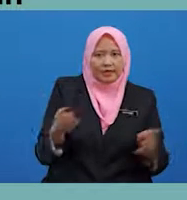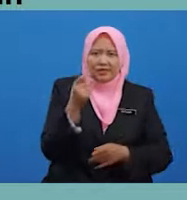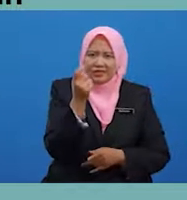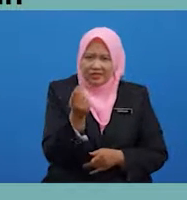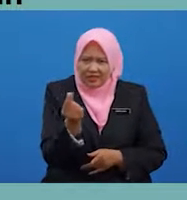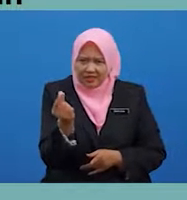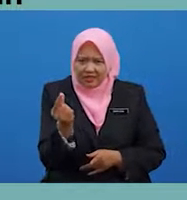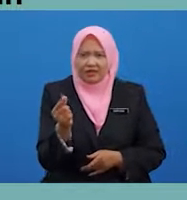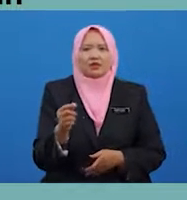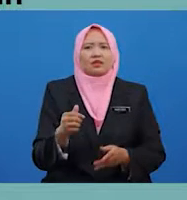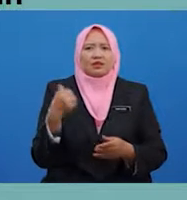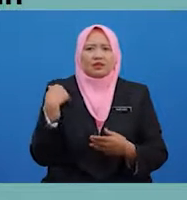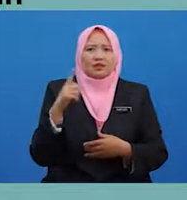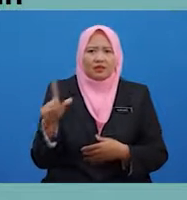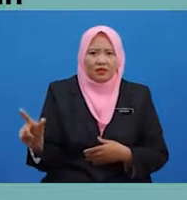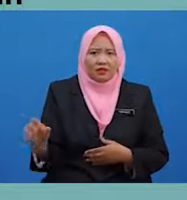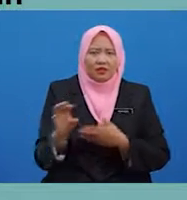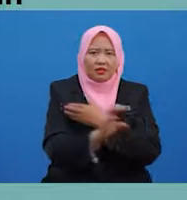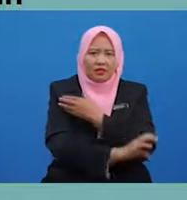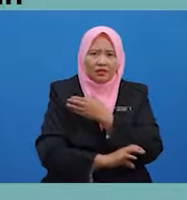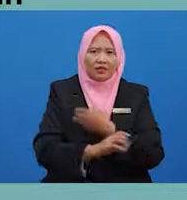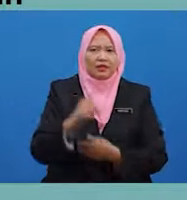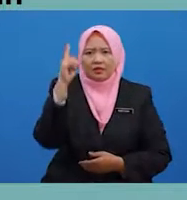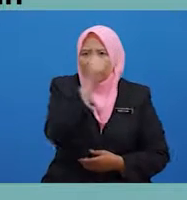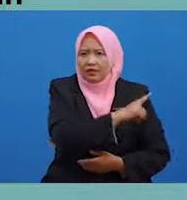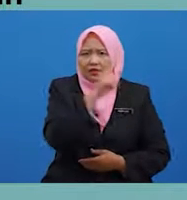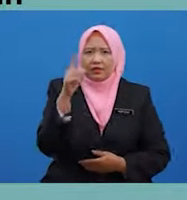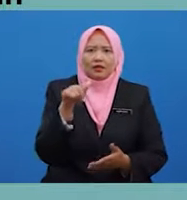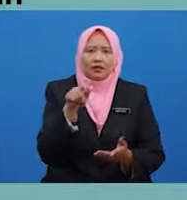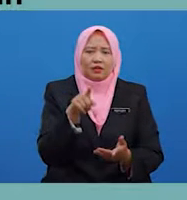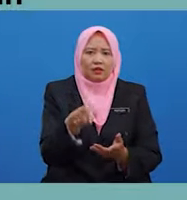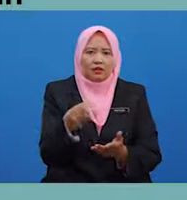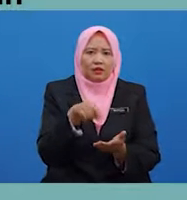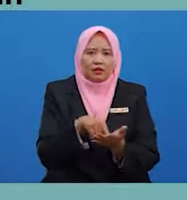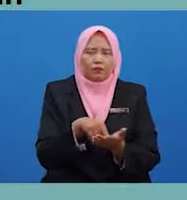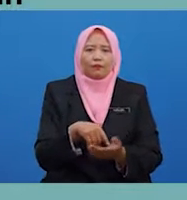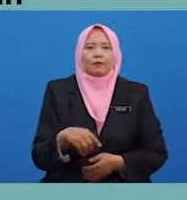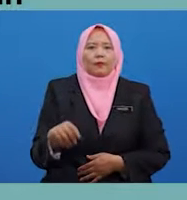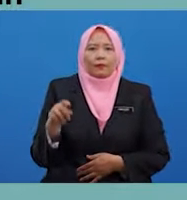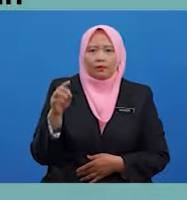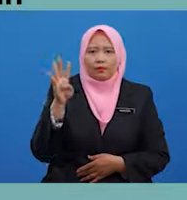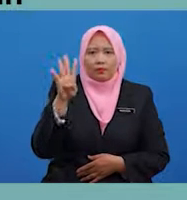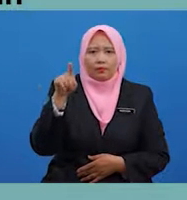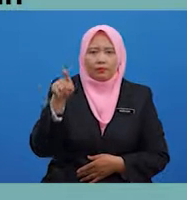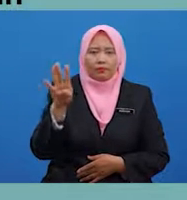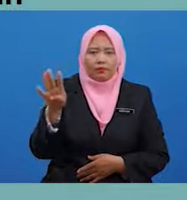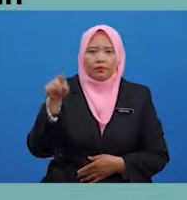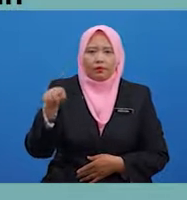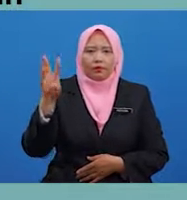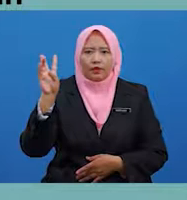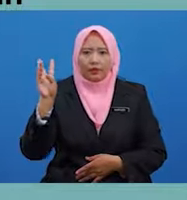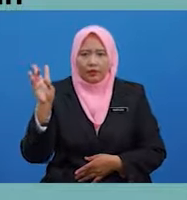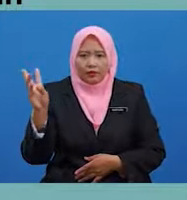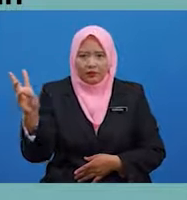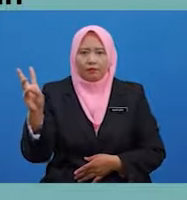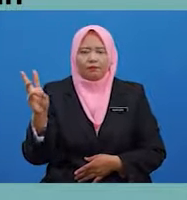44,600 orang. pada tahun 2018,